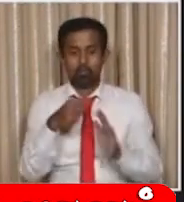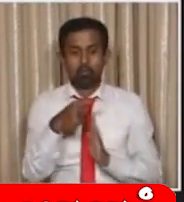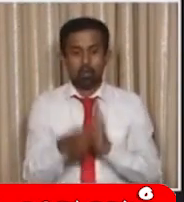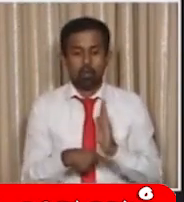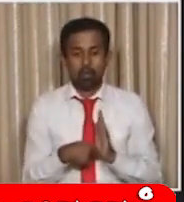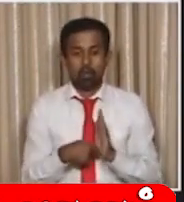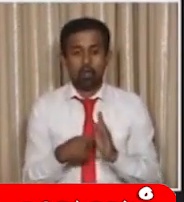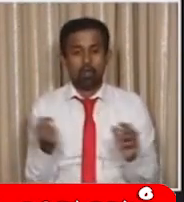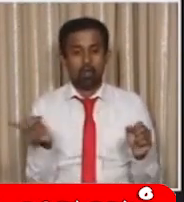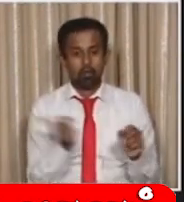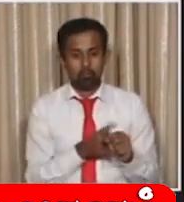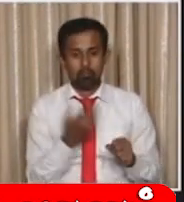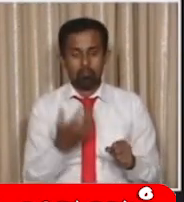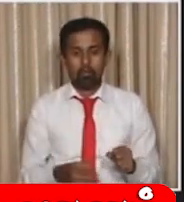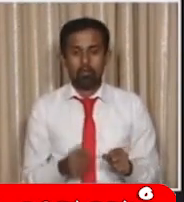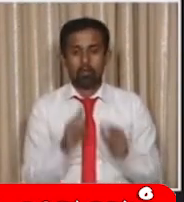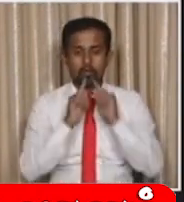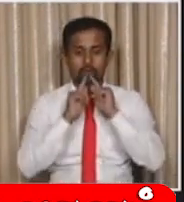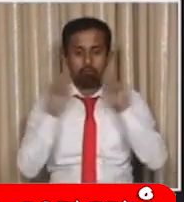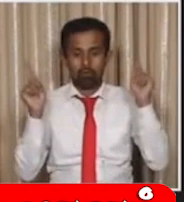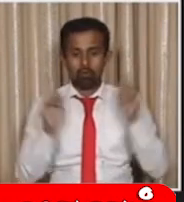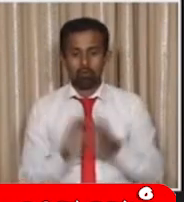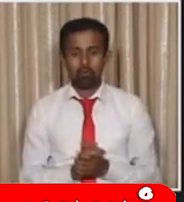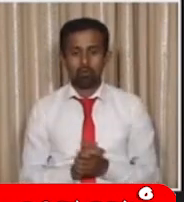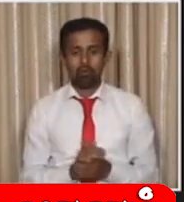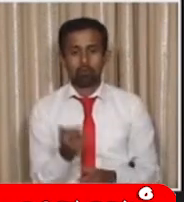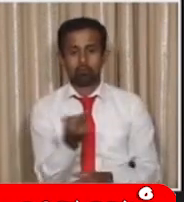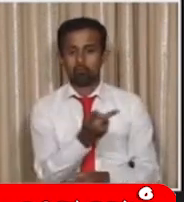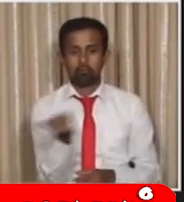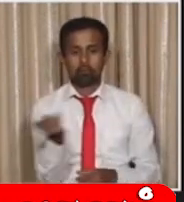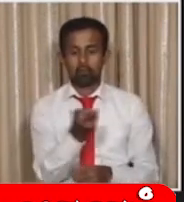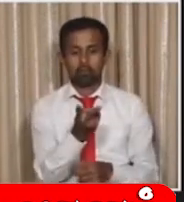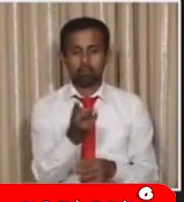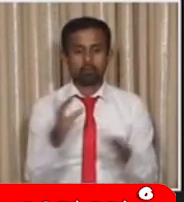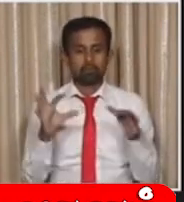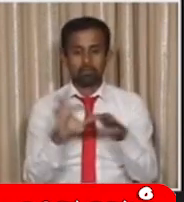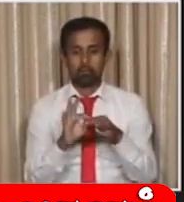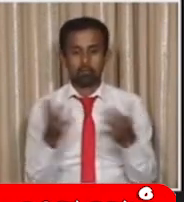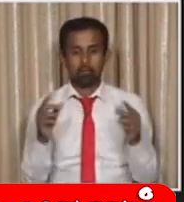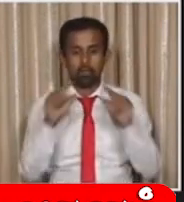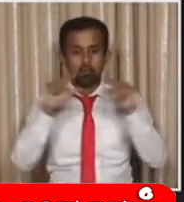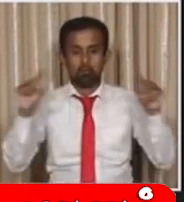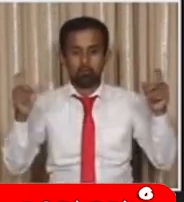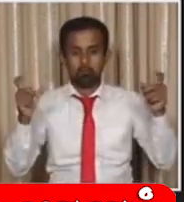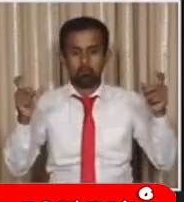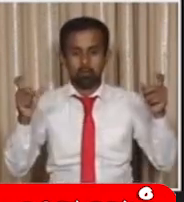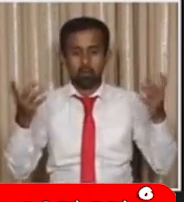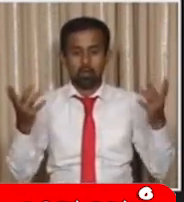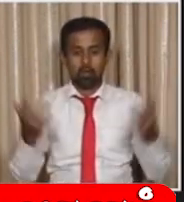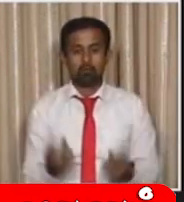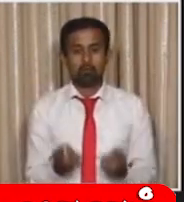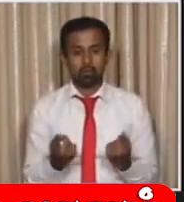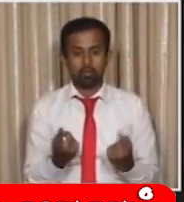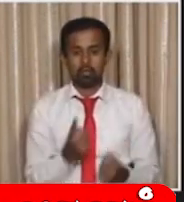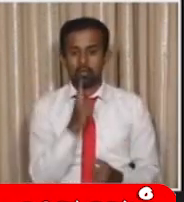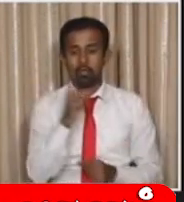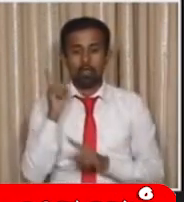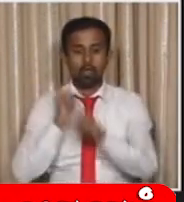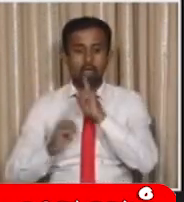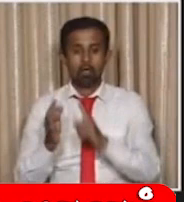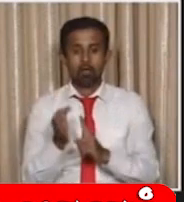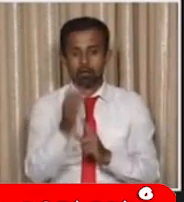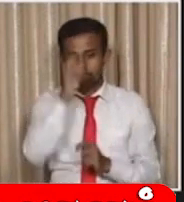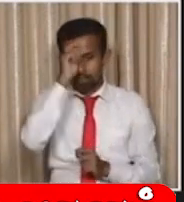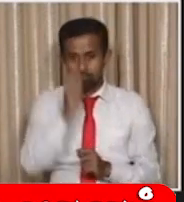விசின் சமூக காத்தனை கரைக்கு தமிழ் மக்கள் படுகொலை செய்யப்பட்டார்கள் என்ற விவாதம் இந்த தலைப்புக்கு பொருத்தமற்றது. கனடா ஜனாதிபதிக்கு அவசியம் என்றால் கனடாவின்